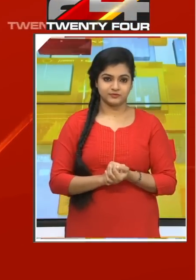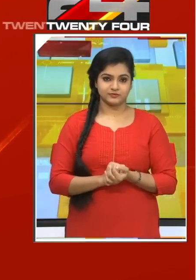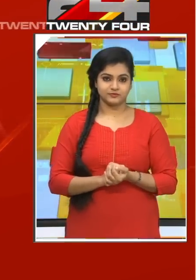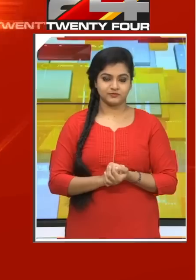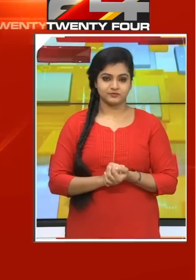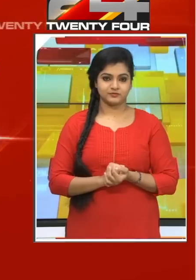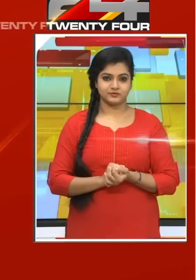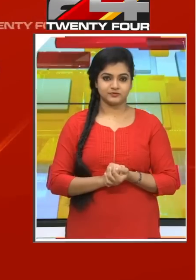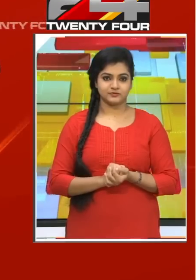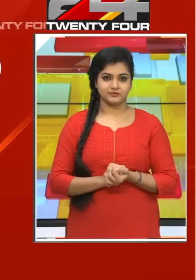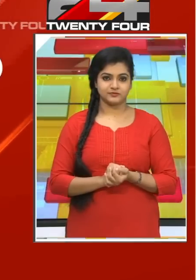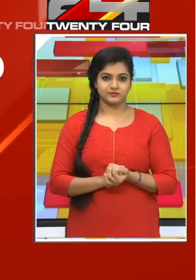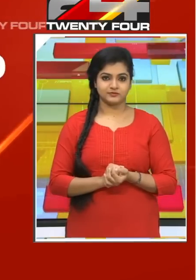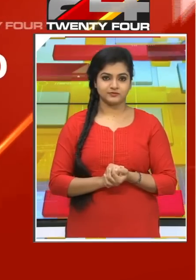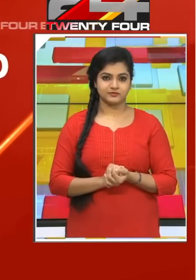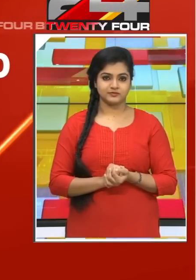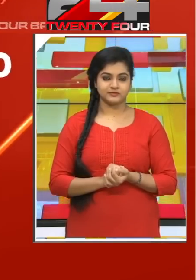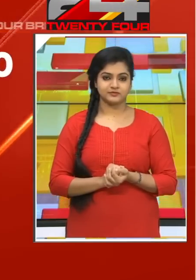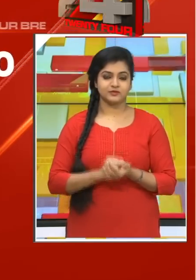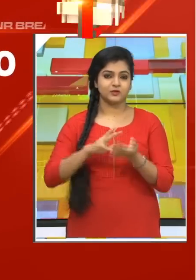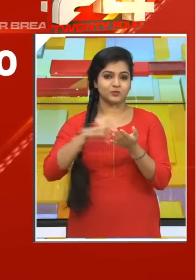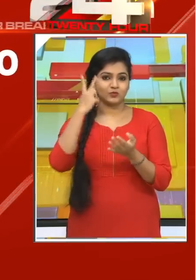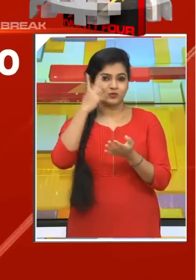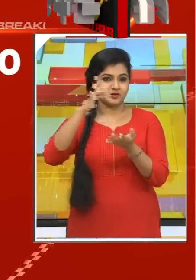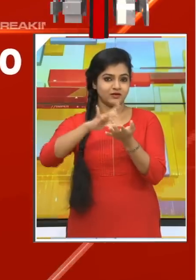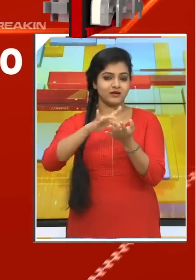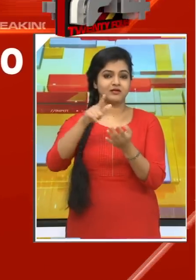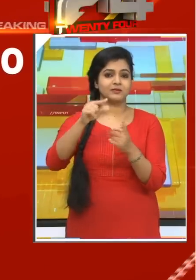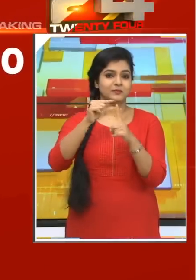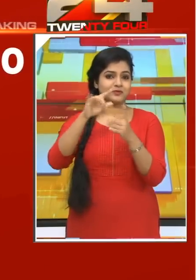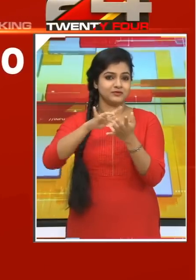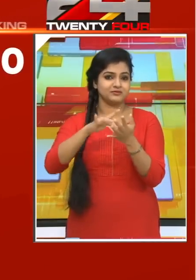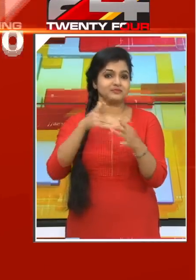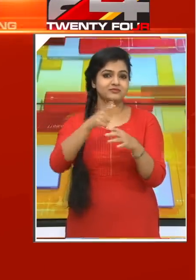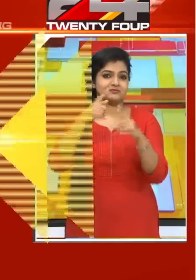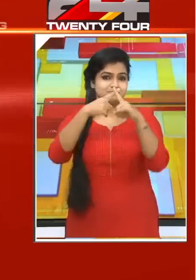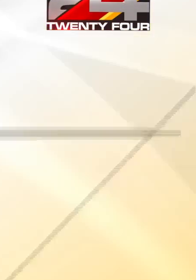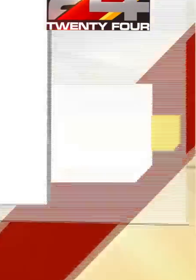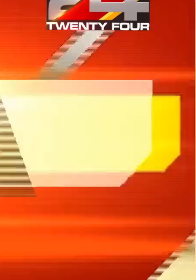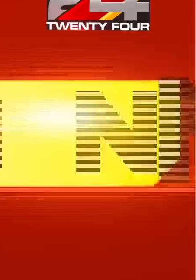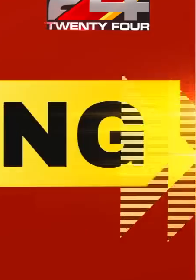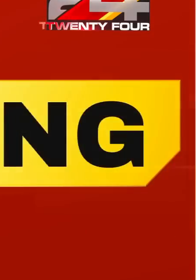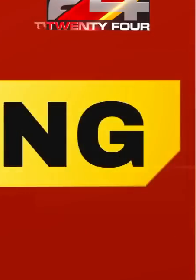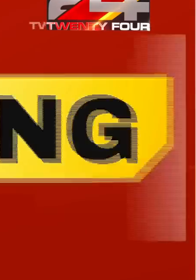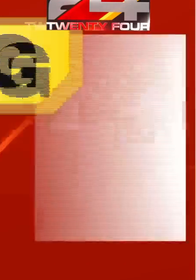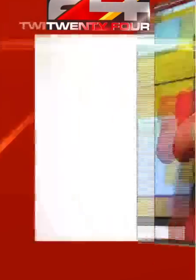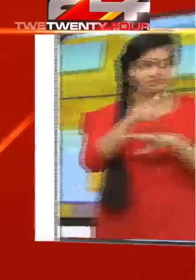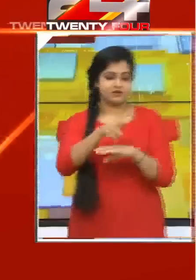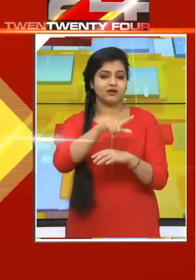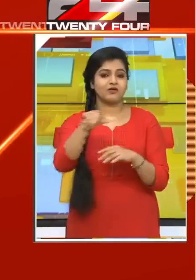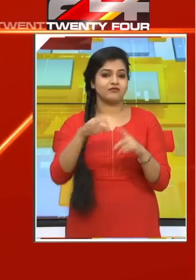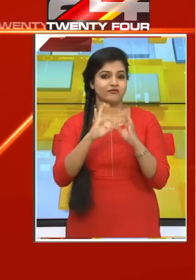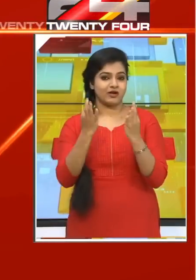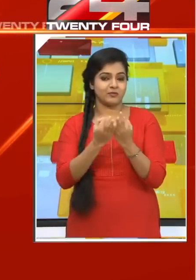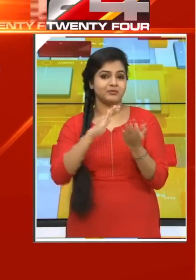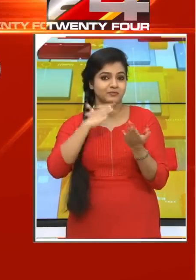ട്വീറ്റിൽ വ്യക്തമാക്കിയിട്ടുണ്ട്. ക്രിസ്റ്റീന, മൂന്നാർ പെട്ടിമുടി ദുരന്തത്തിൽ പ്രധാനമന്ത്രി അനുശോചിച്ചു. അതുപോലെ തന്നെ ദുരന്തത്തിൽ മരിച്ചവരുടെ കുടുംബാംഗങ്ങൾക്ക്